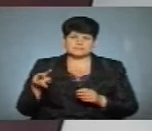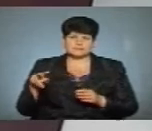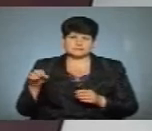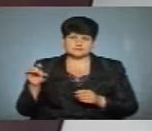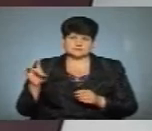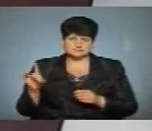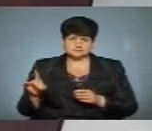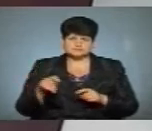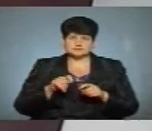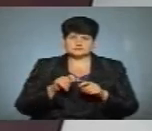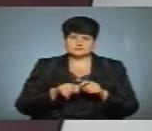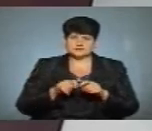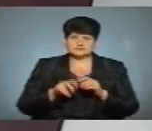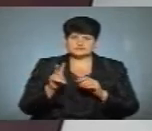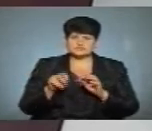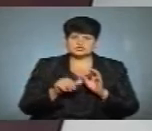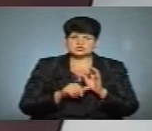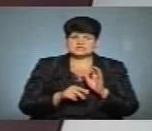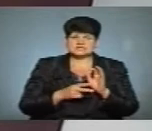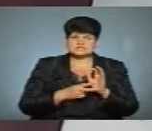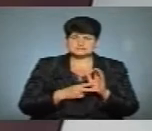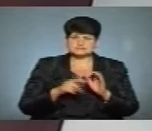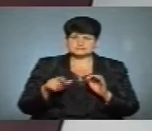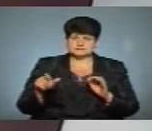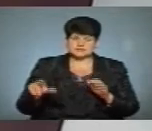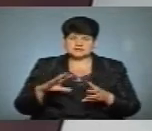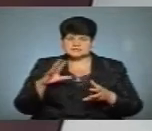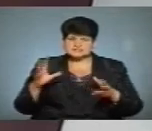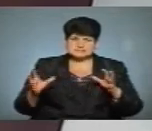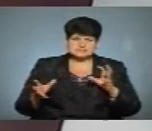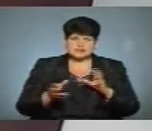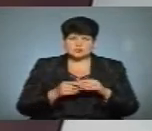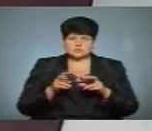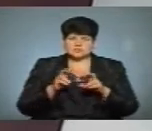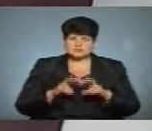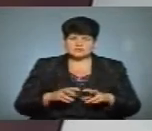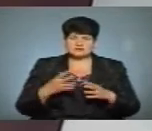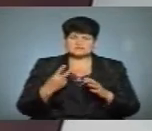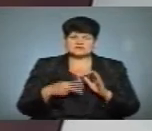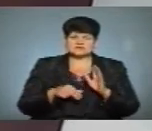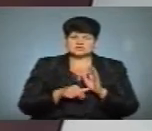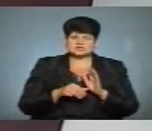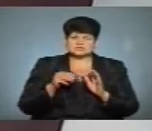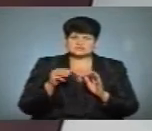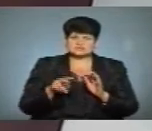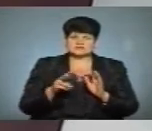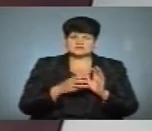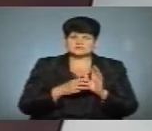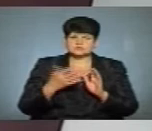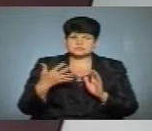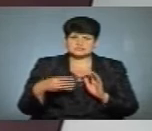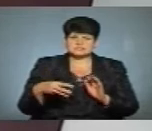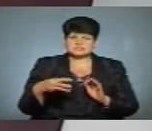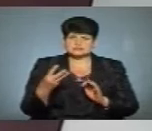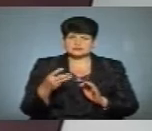полімеразно-ланцюгової реакції провели 267 досліджень. Загалом цим методом обстежили 26 853 особи. За